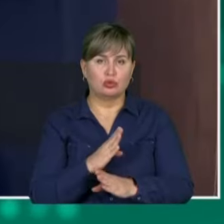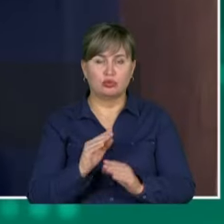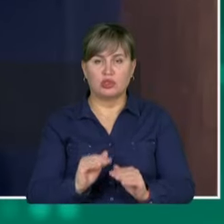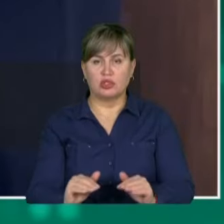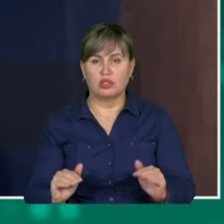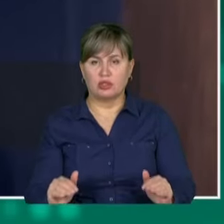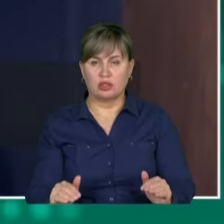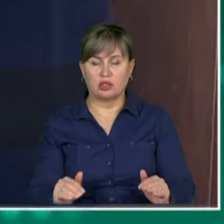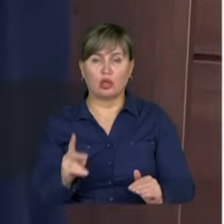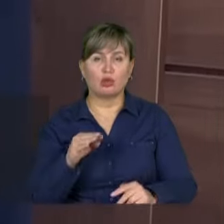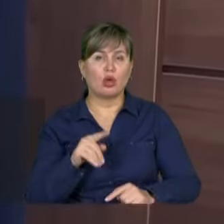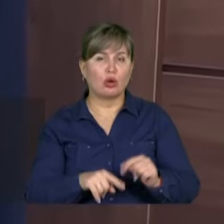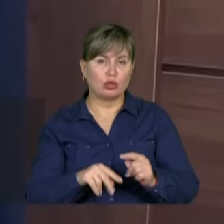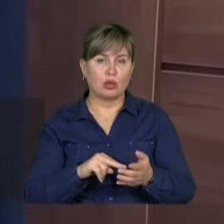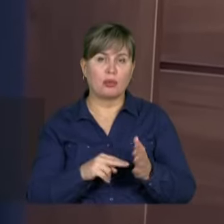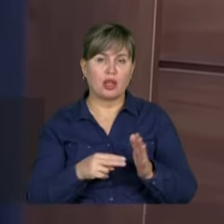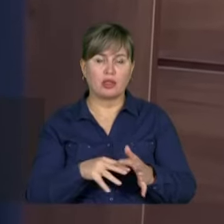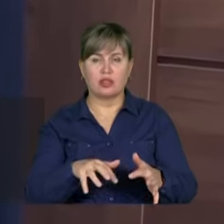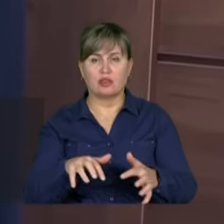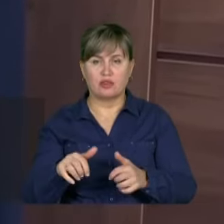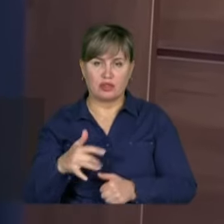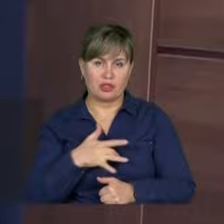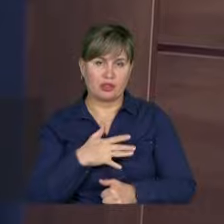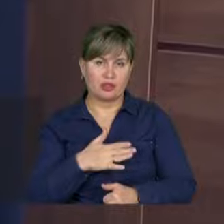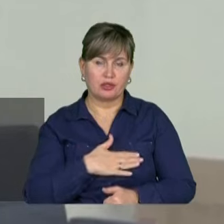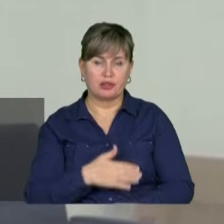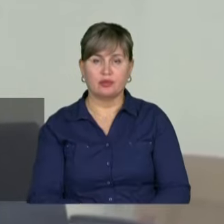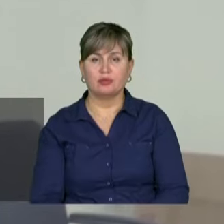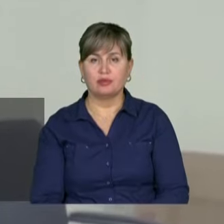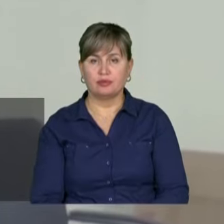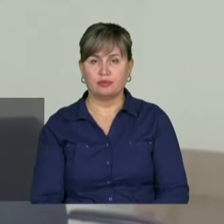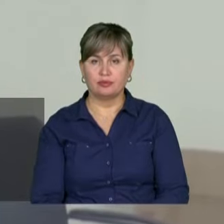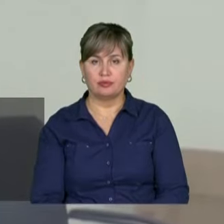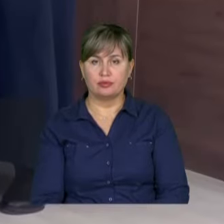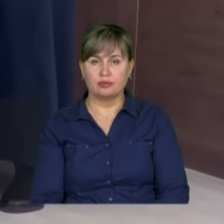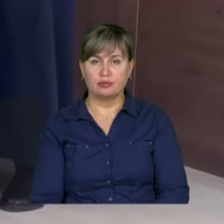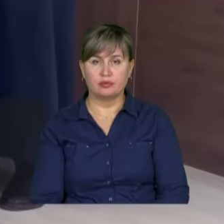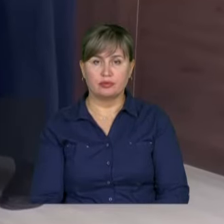детей, однако родственники планируют взять их содержание на себя.